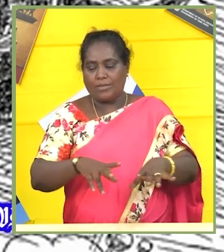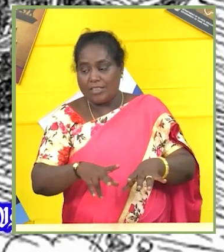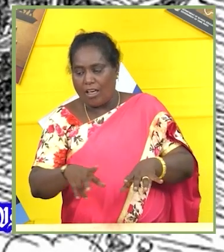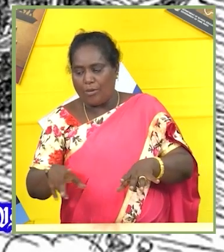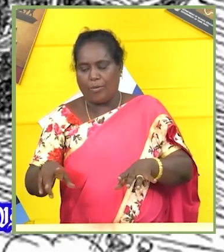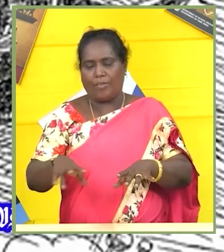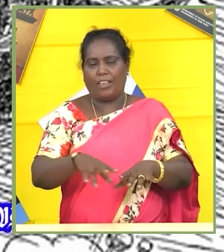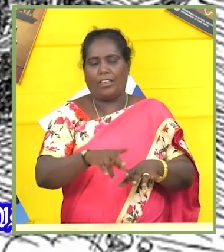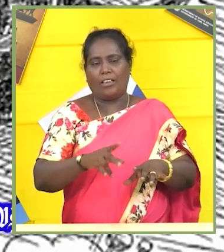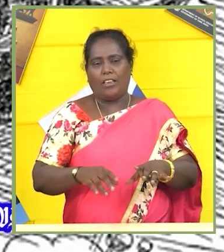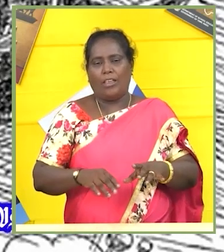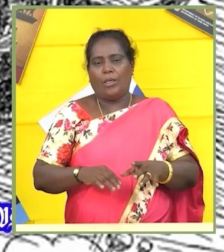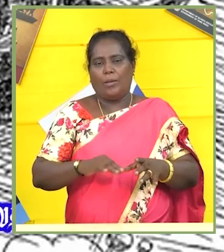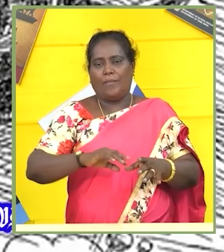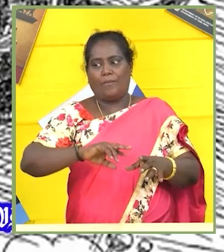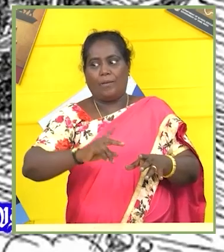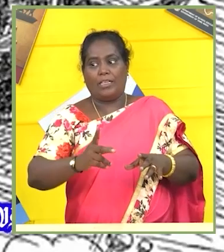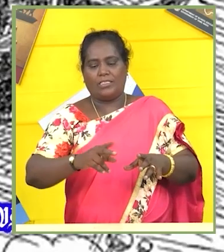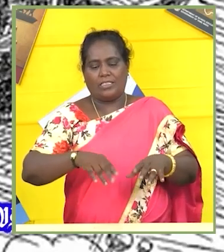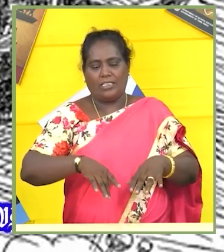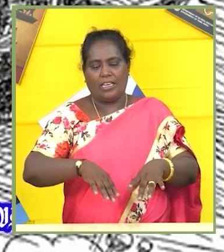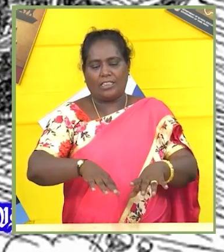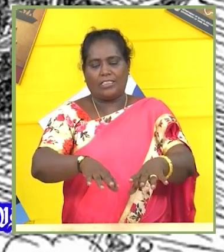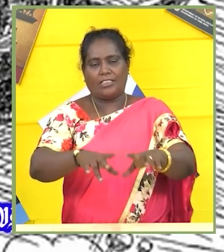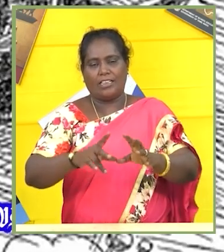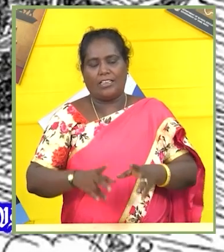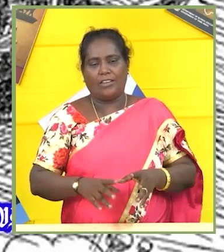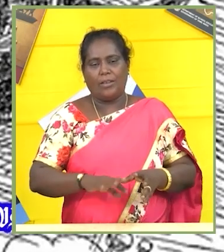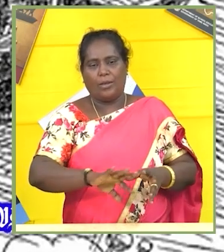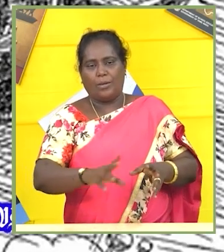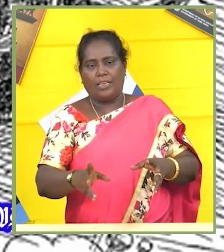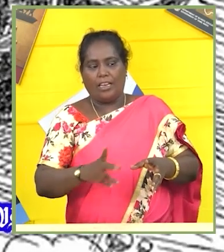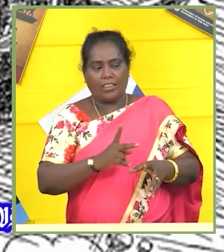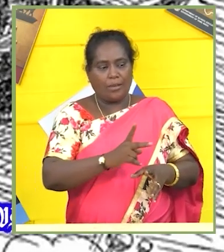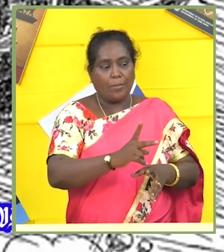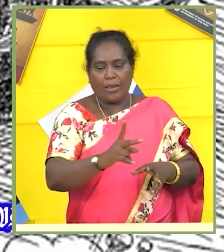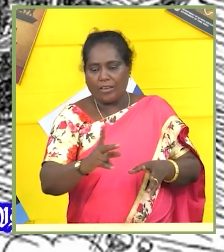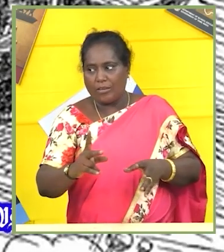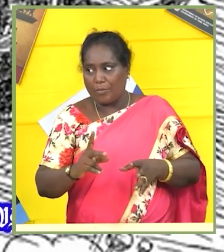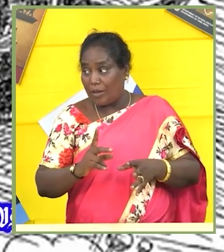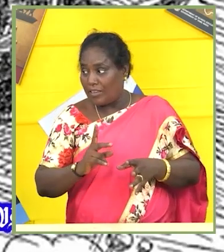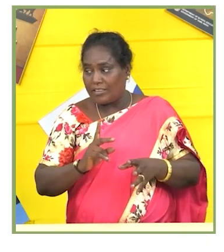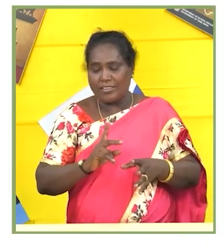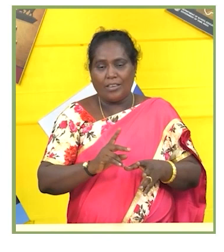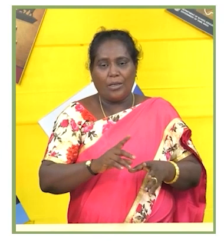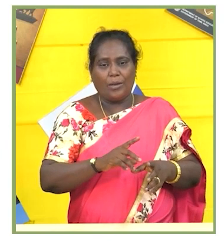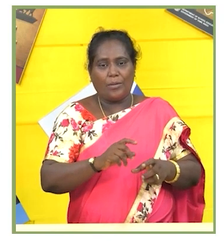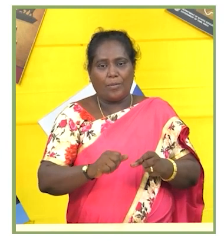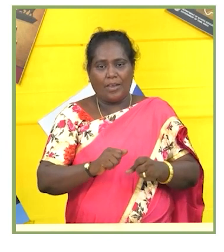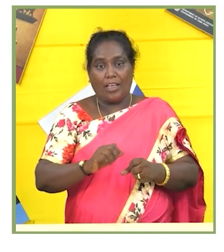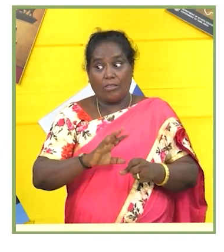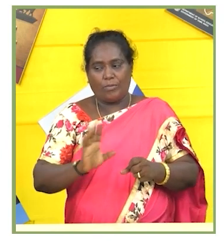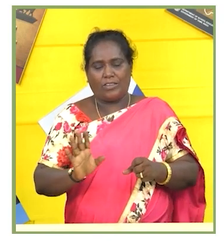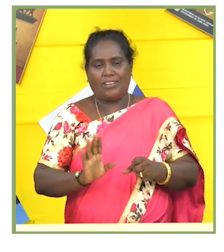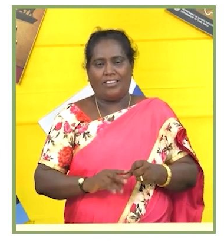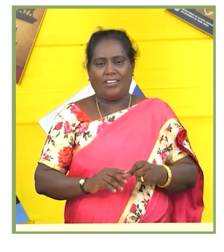கருத்து கொண்டு ஒன்றோடொன்று எதிர்த்து கொண்டன. மண்டி பாய்பவை, சில காளைகள் என்ன பண்ணுது, ஒன்றின் மேல்